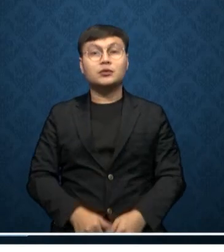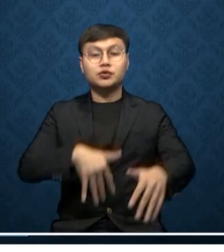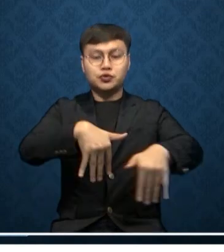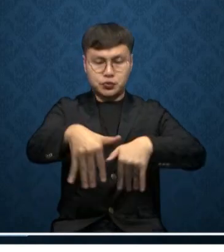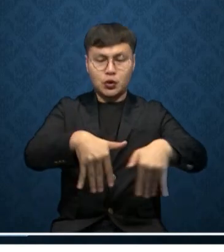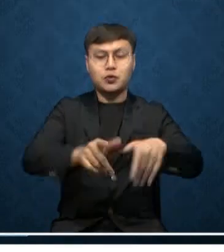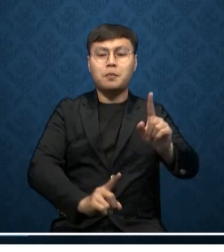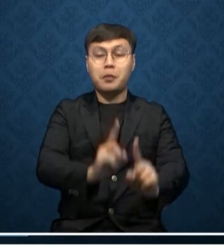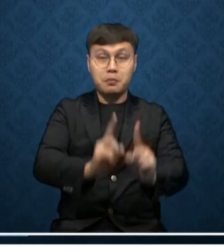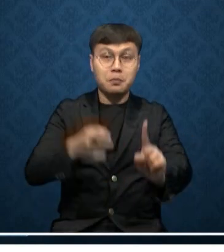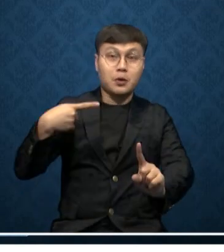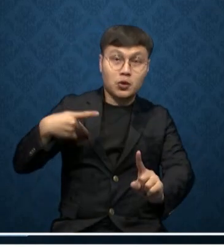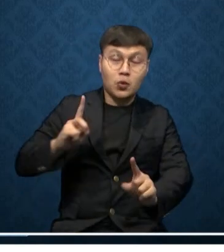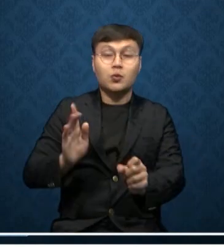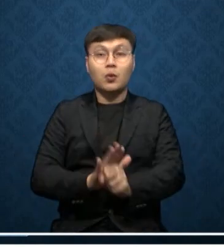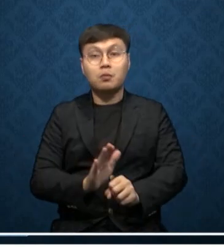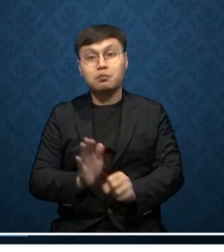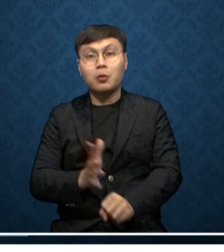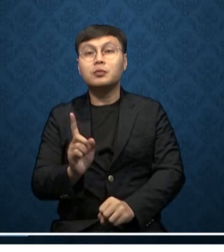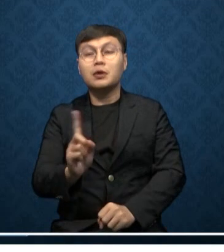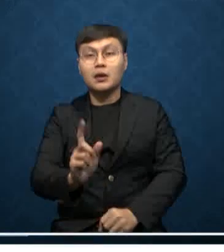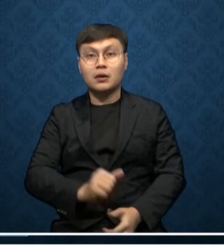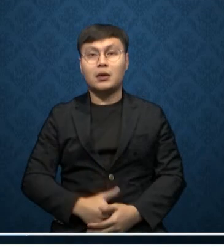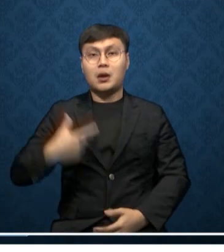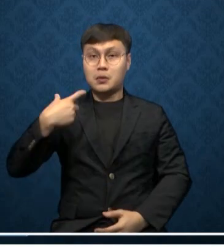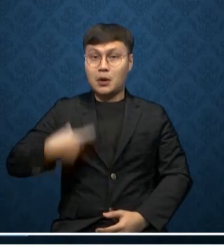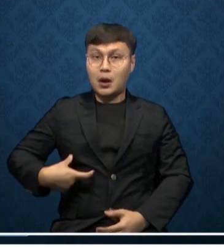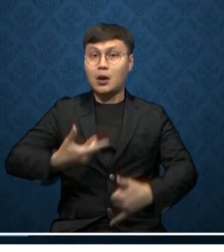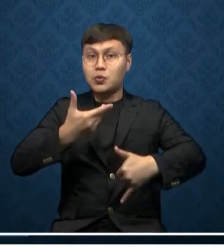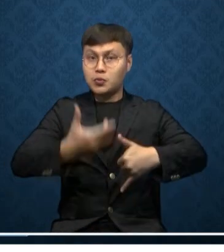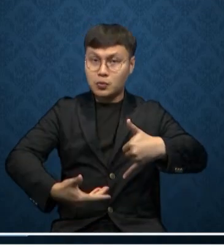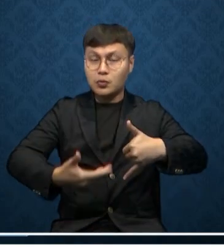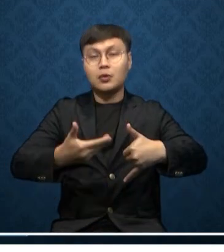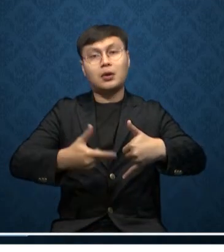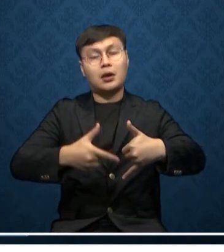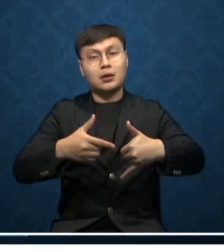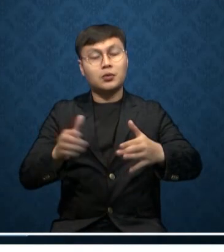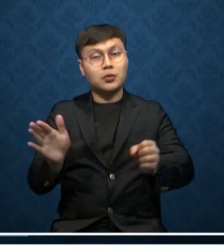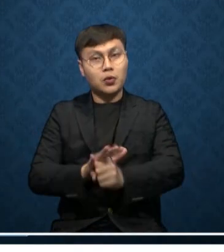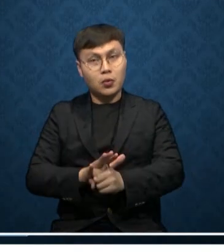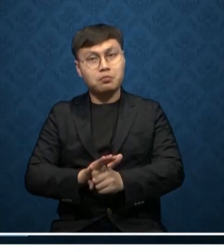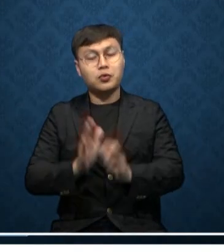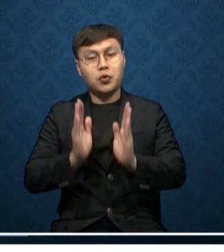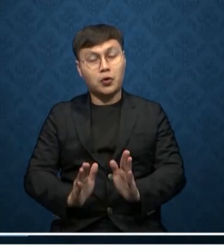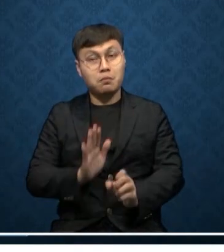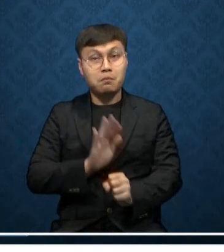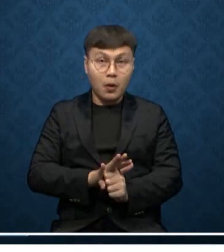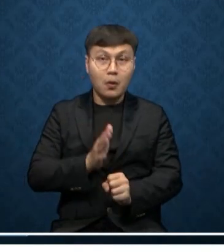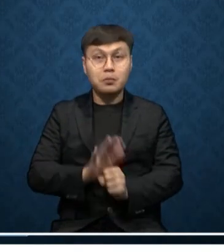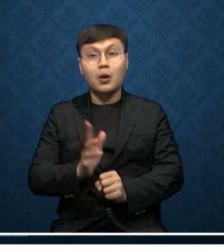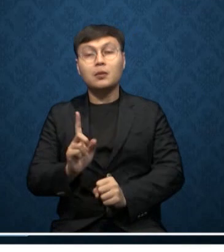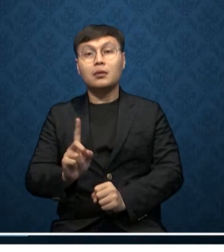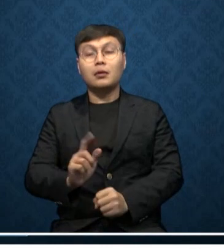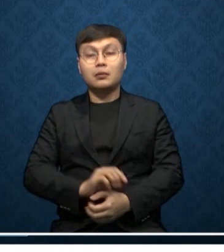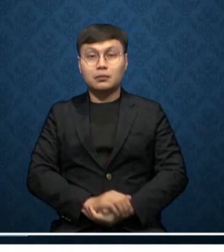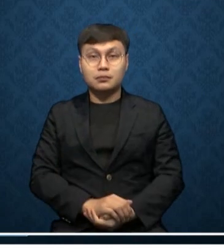ว่าประชาชนได้ประโยชน์อย่างไรนะทนายความมีคุณสมบัติหรือเปล่าที่จัดไปมีจำนวนเพียงพอหรือไม่นะครับแล้วก็